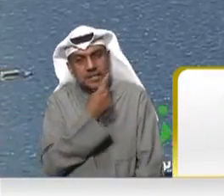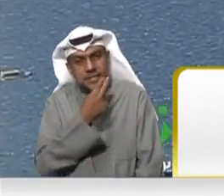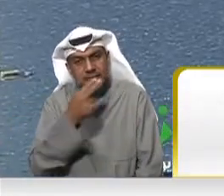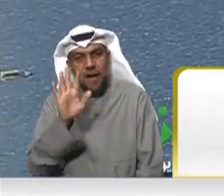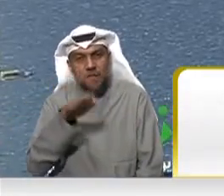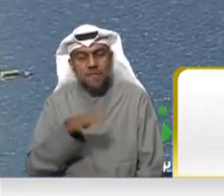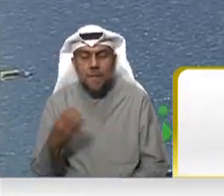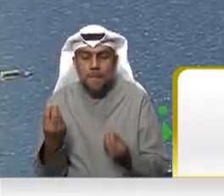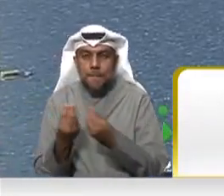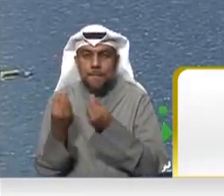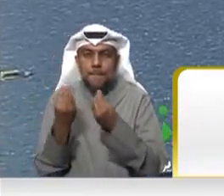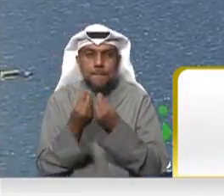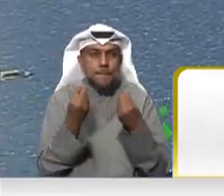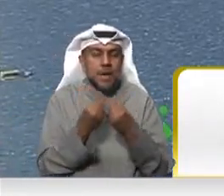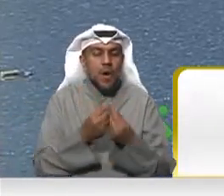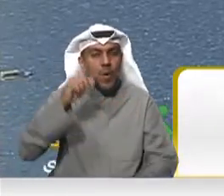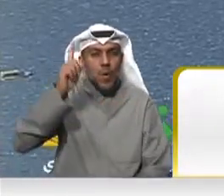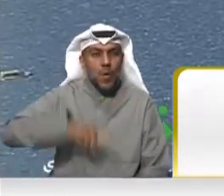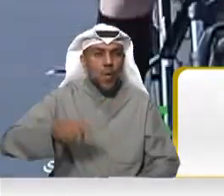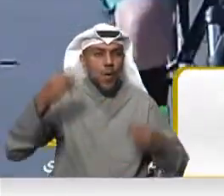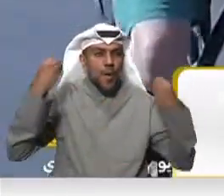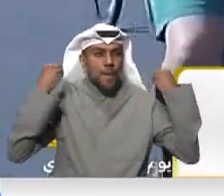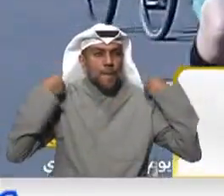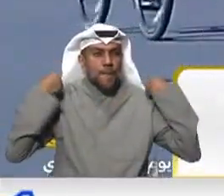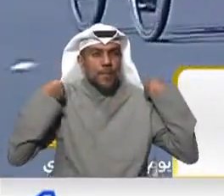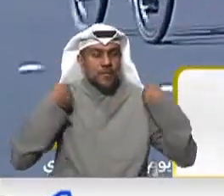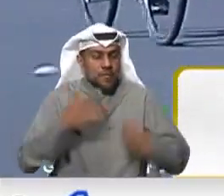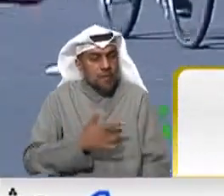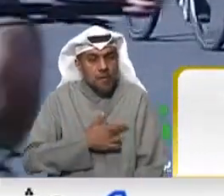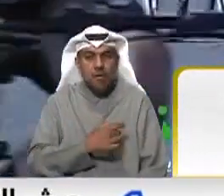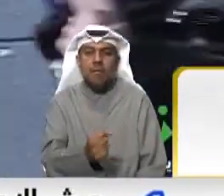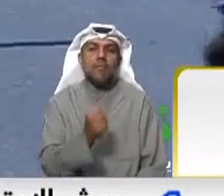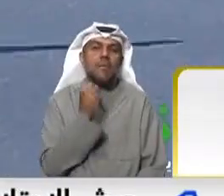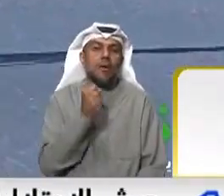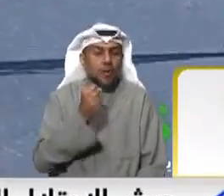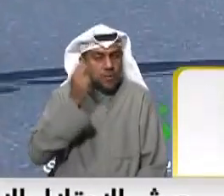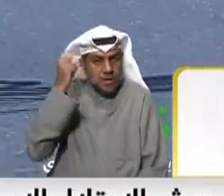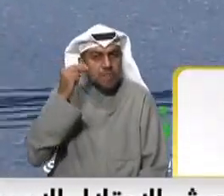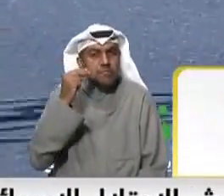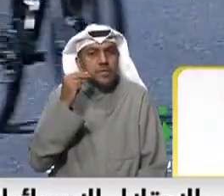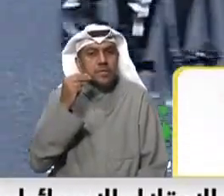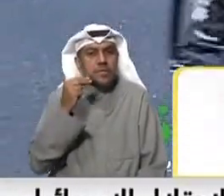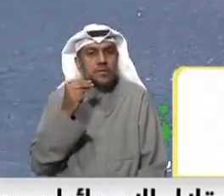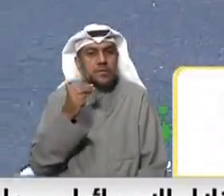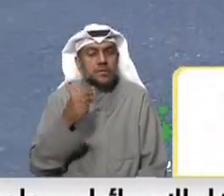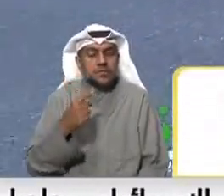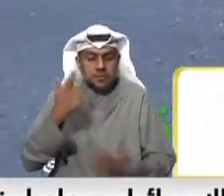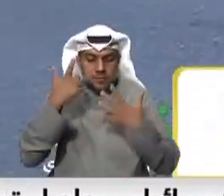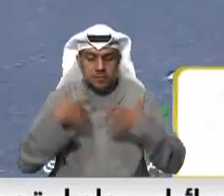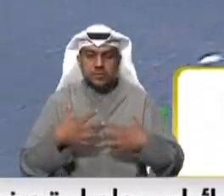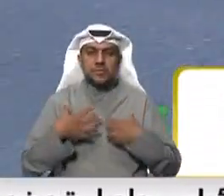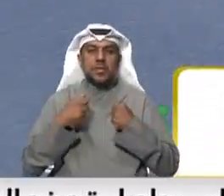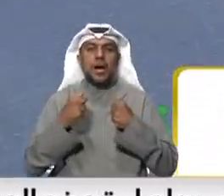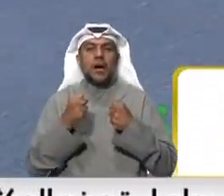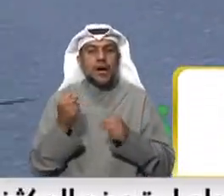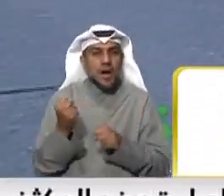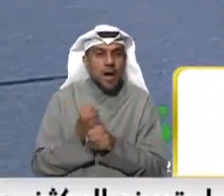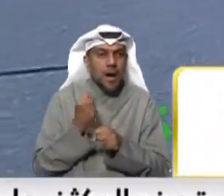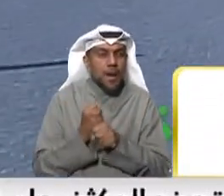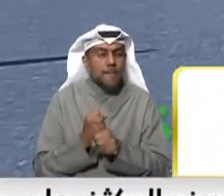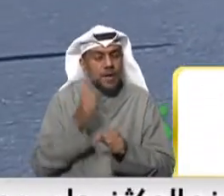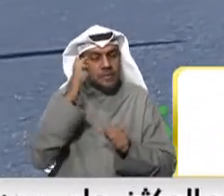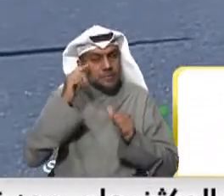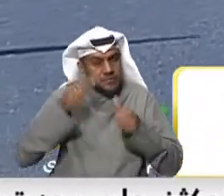الرياضي وهو ما يدل على الاراده الصلبه والجاده لابناء الشعب الكويتي وتصميمهم على